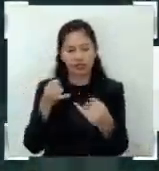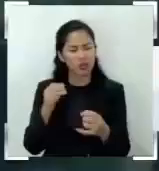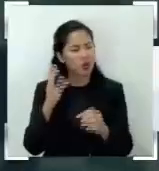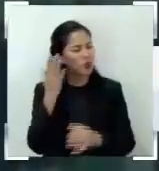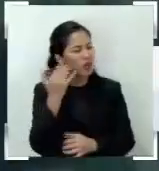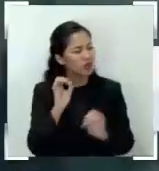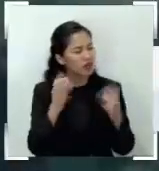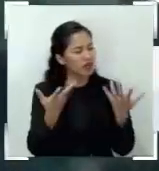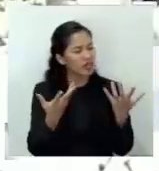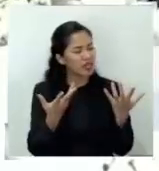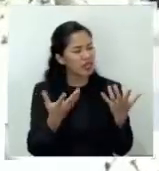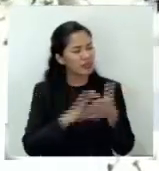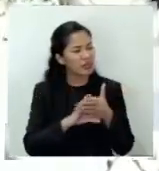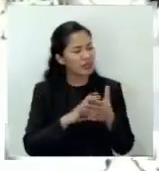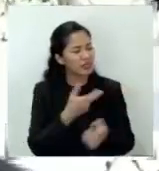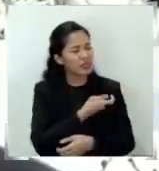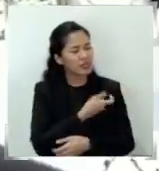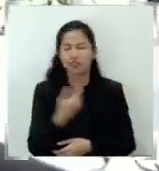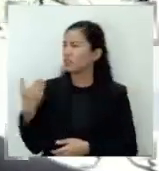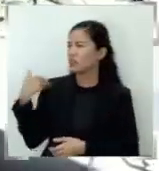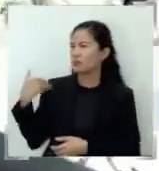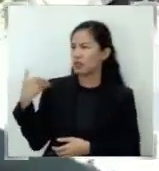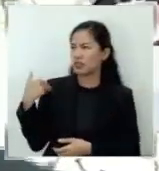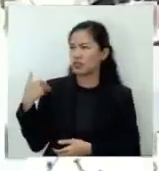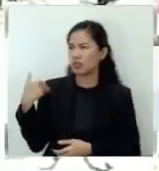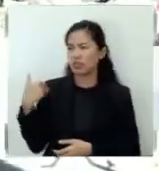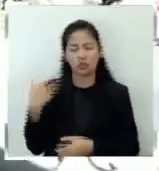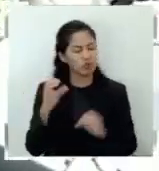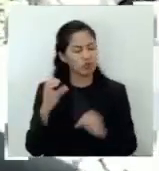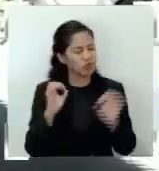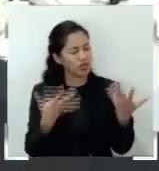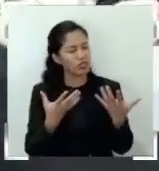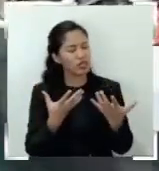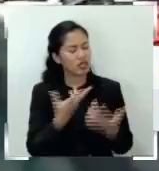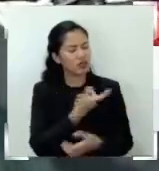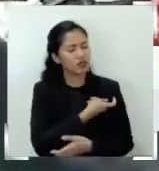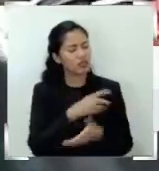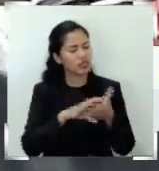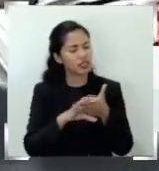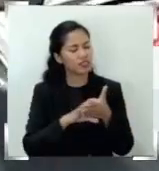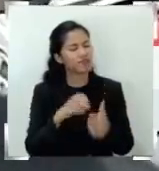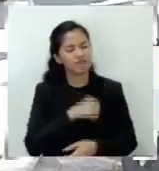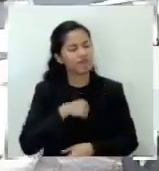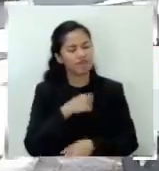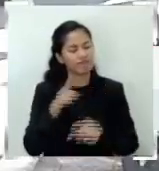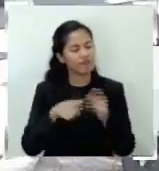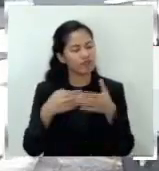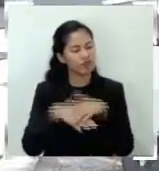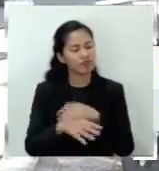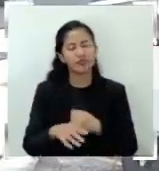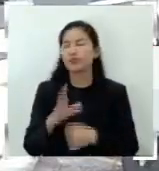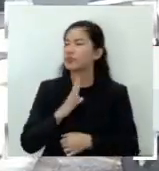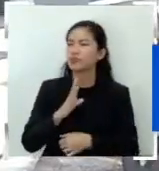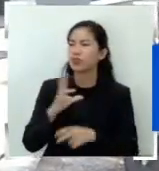po nagpapavaccine eh. Kasi wala po kayong vaccination card. Balik na lang po kayo ha. Wala pong problema. Sinasabi namin